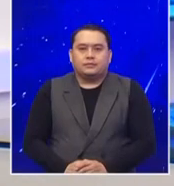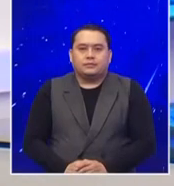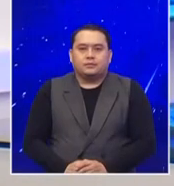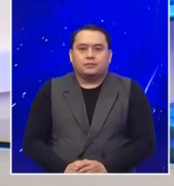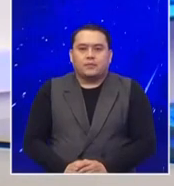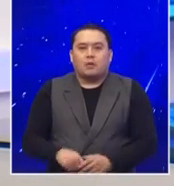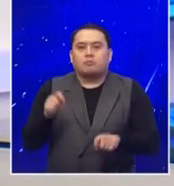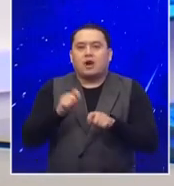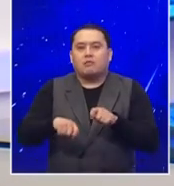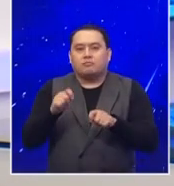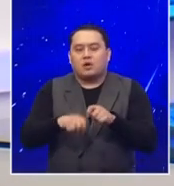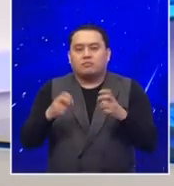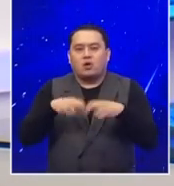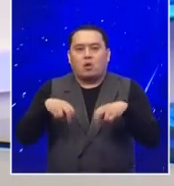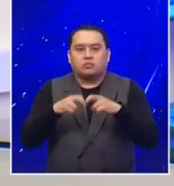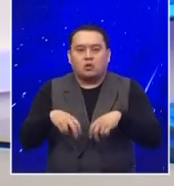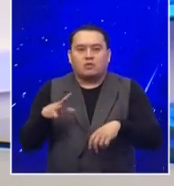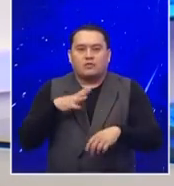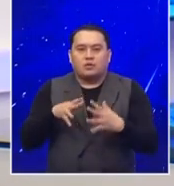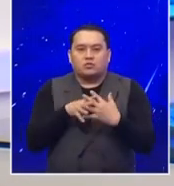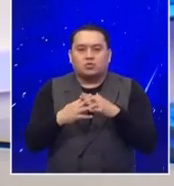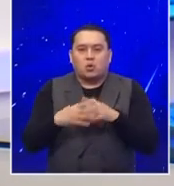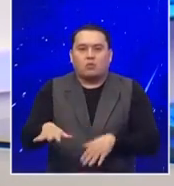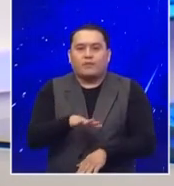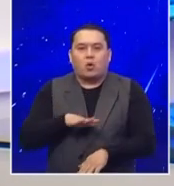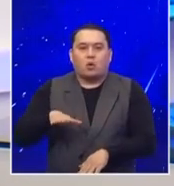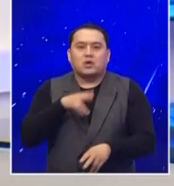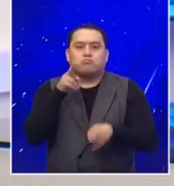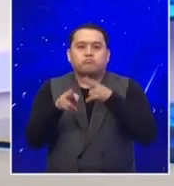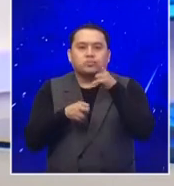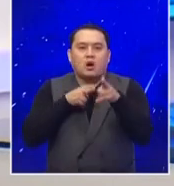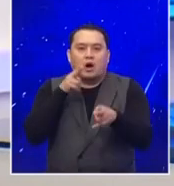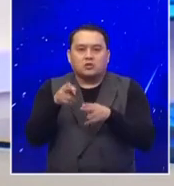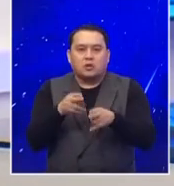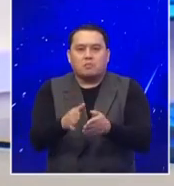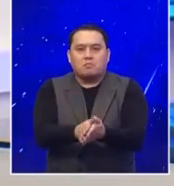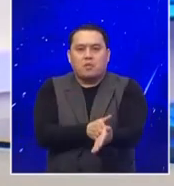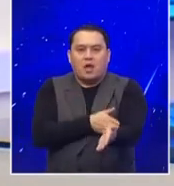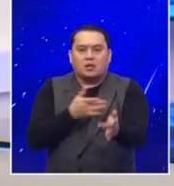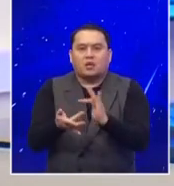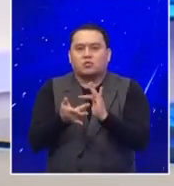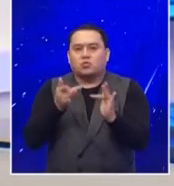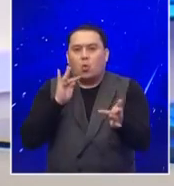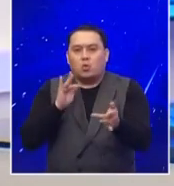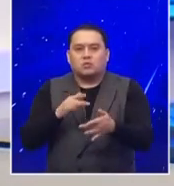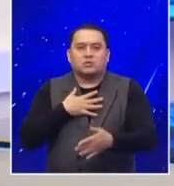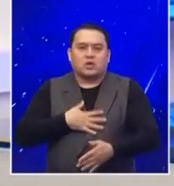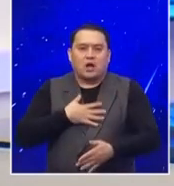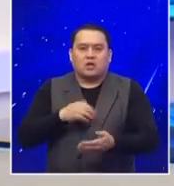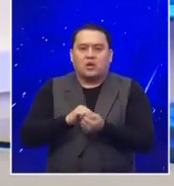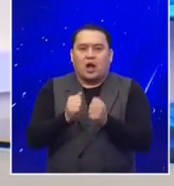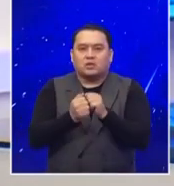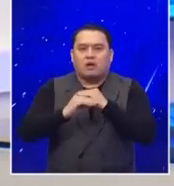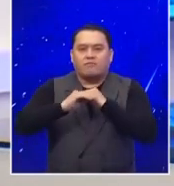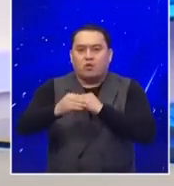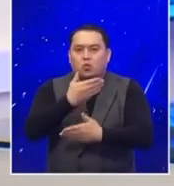Целый ряд проблем озвучили жители Карабулакского сельского округа. Они пожаловались на медленный интернет, неасфальтированные